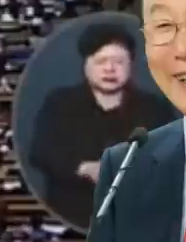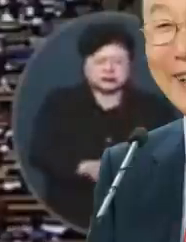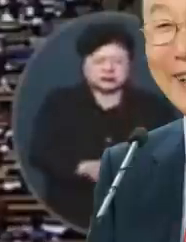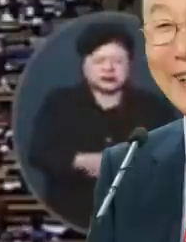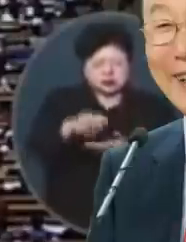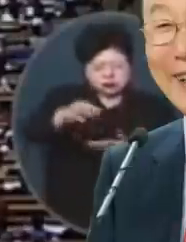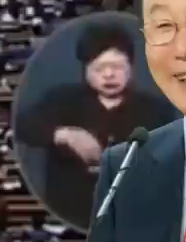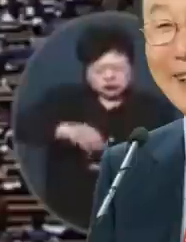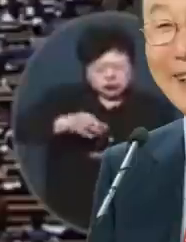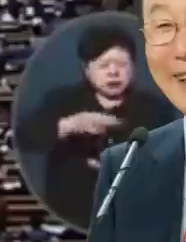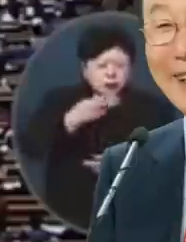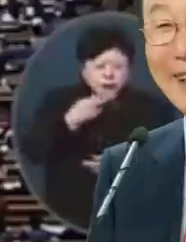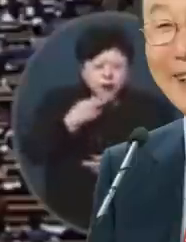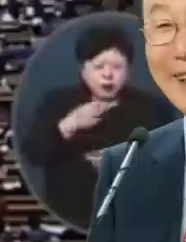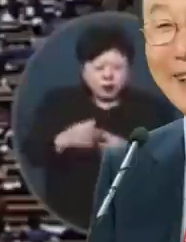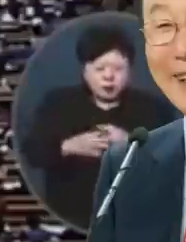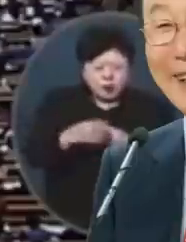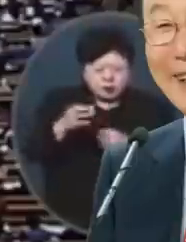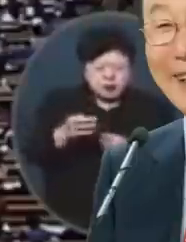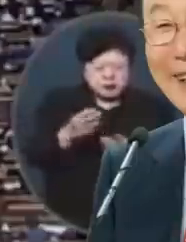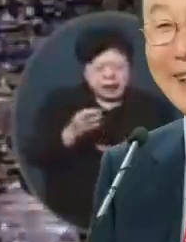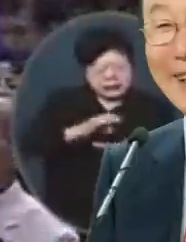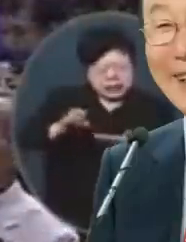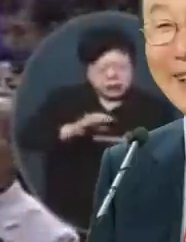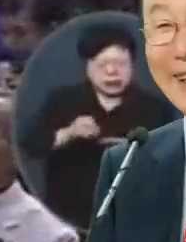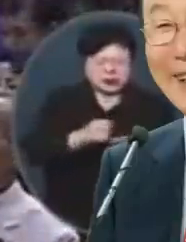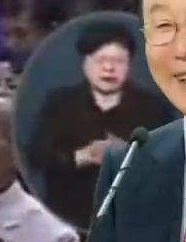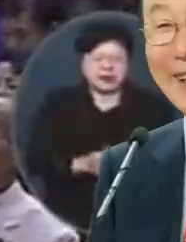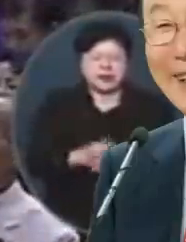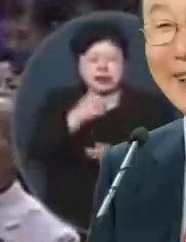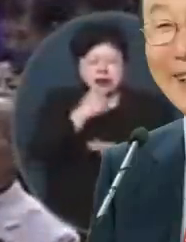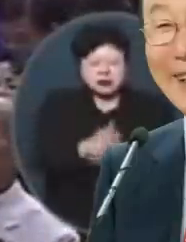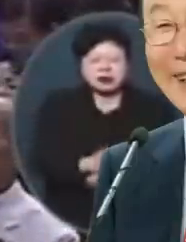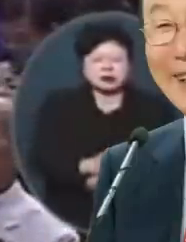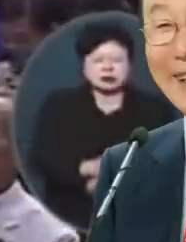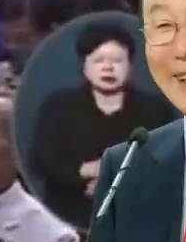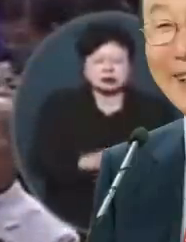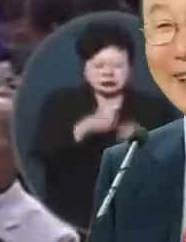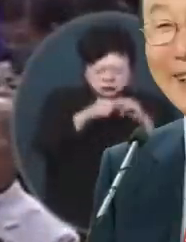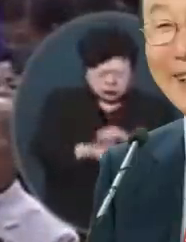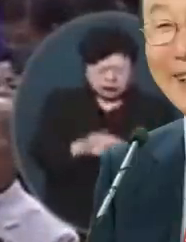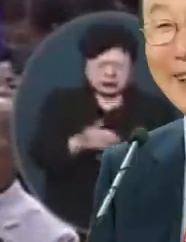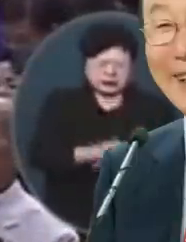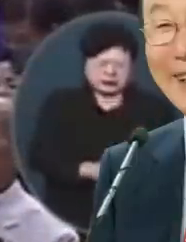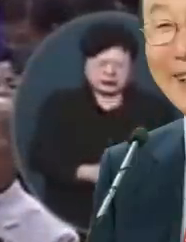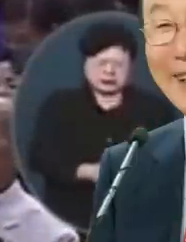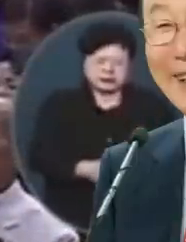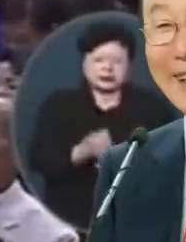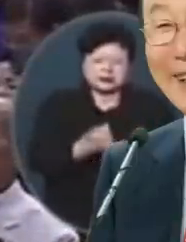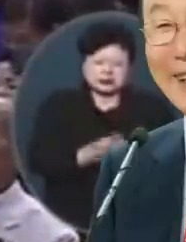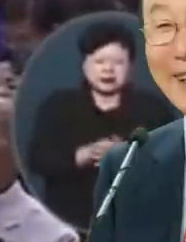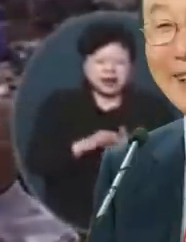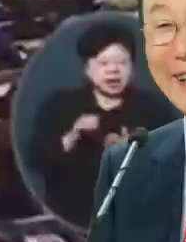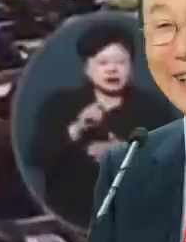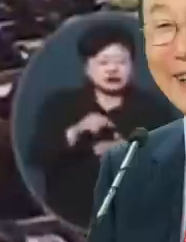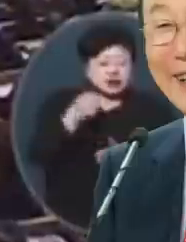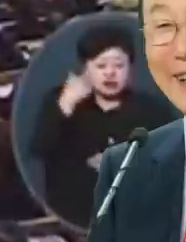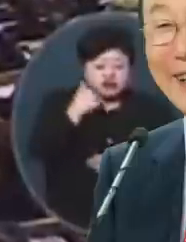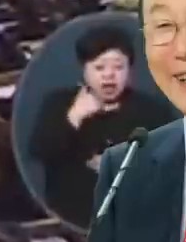소득은 줄고 의료비 지출이 많아져서 결국 파산하게 되는 것입니다. 그러므로 가족 중